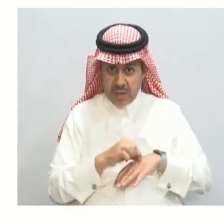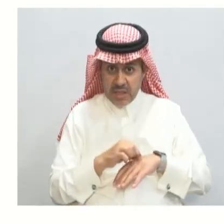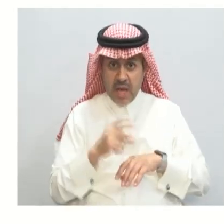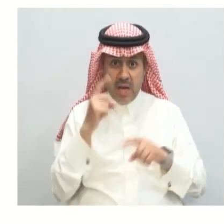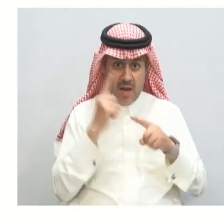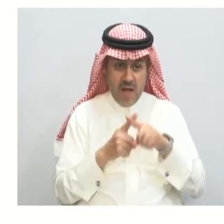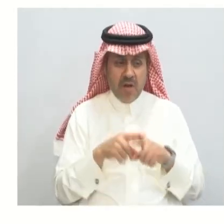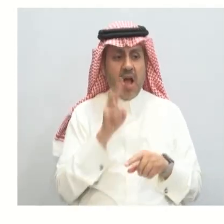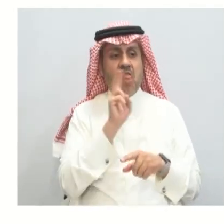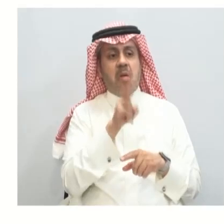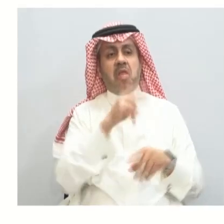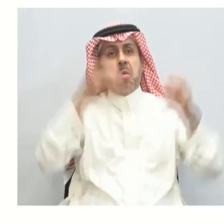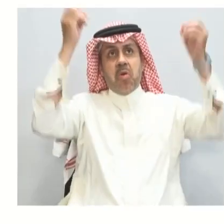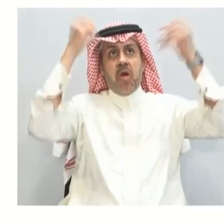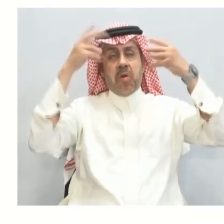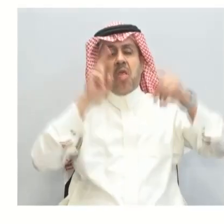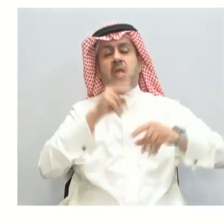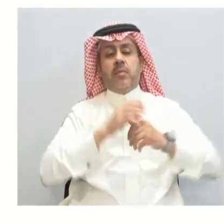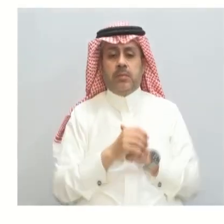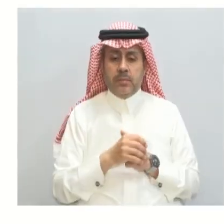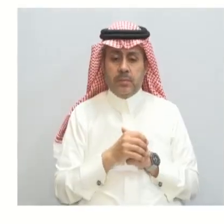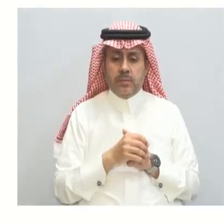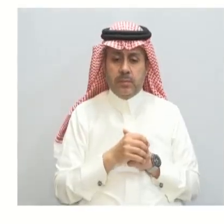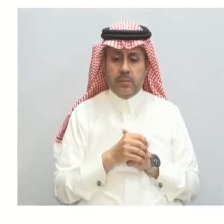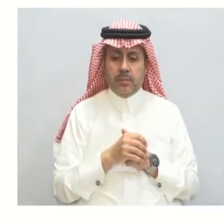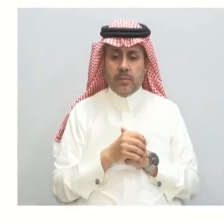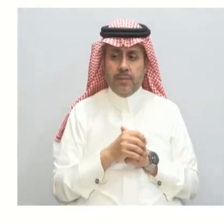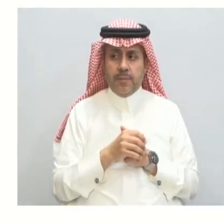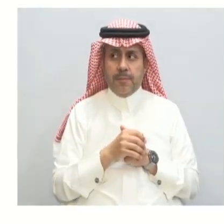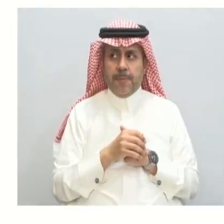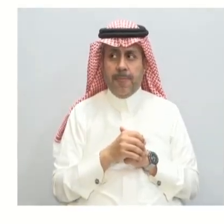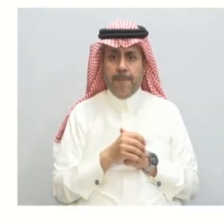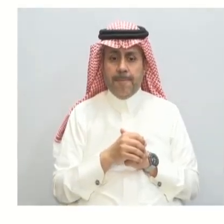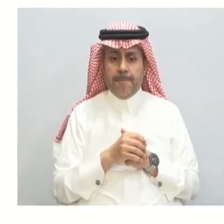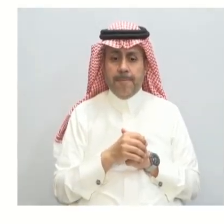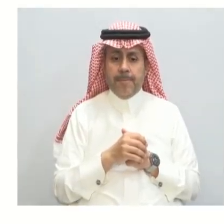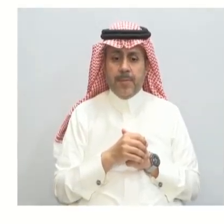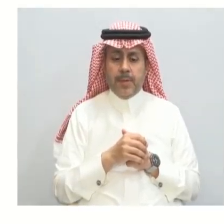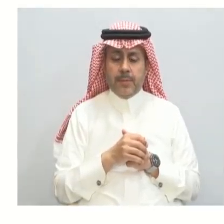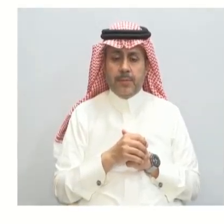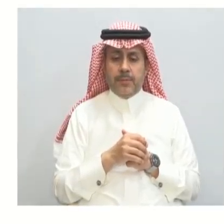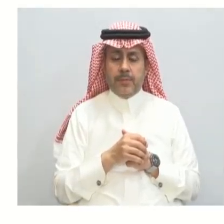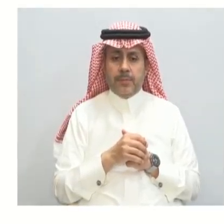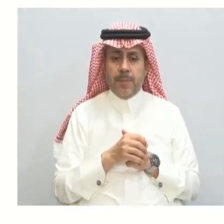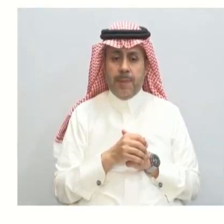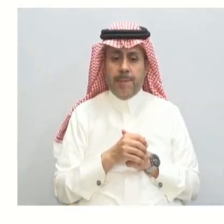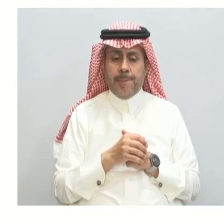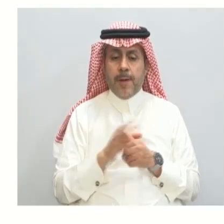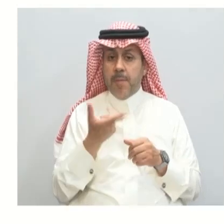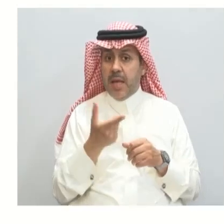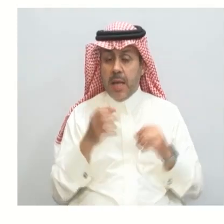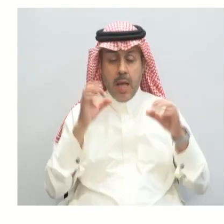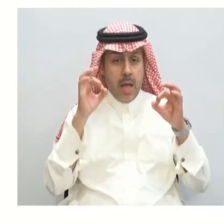هذه النعم اعيد السؤال مره اخرى قال الله تعالى وقليل من عبادي الشكور اذكر